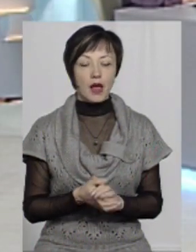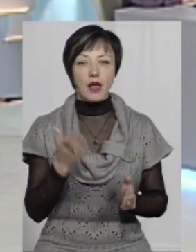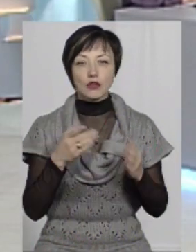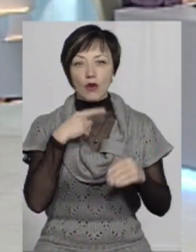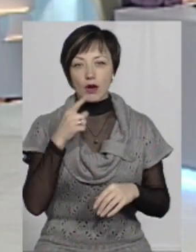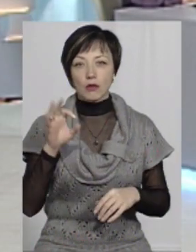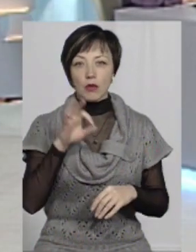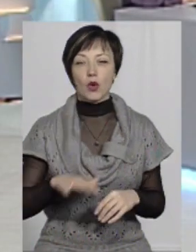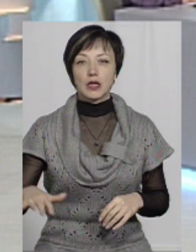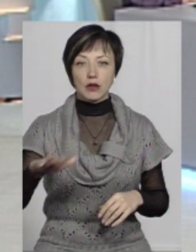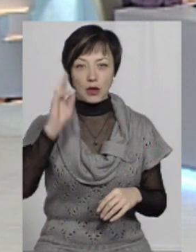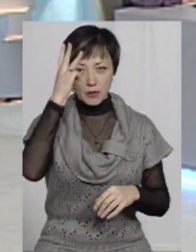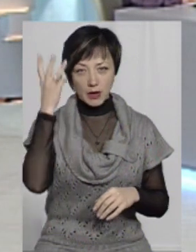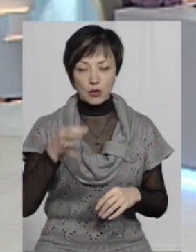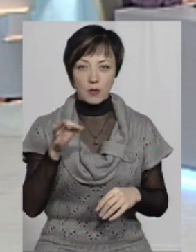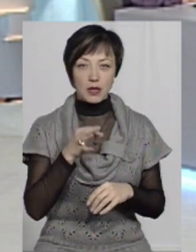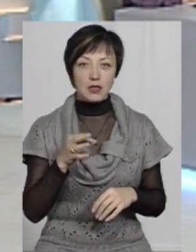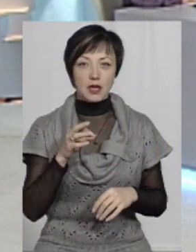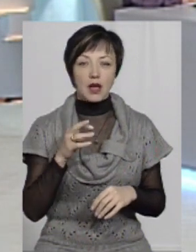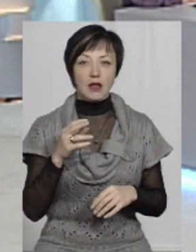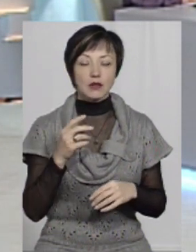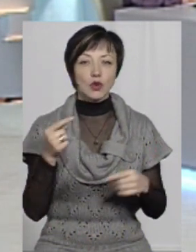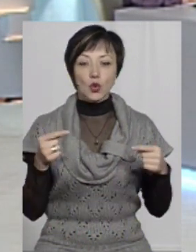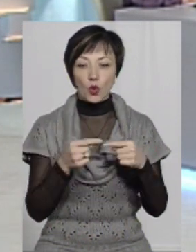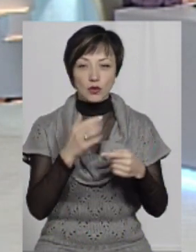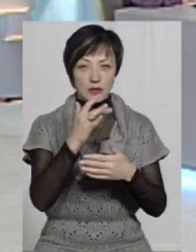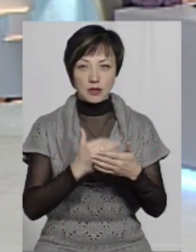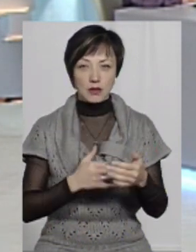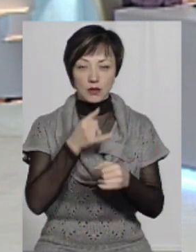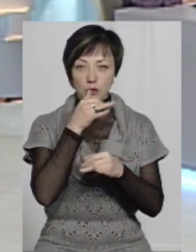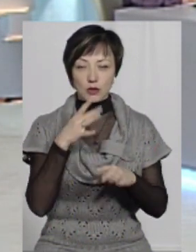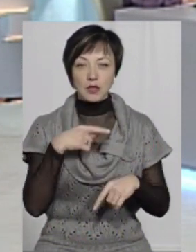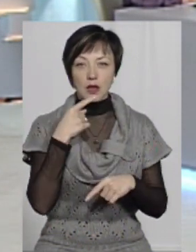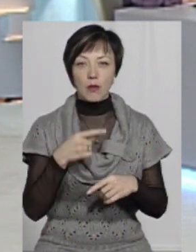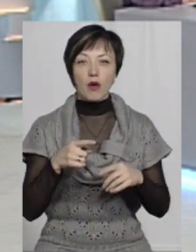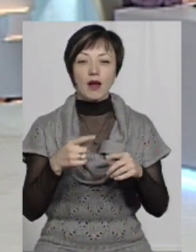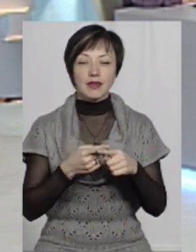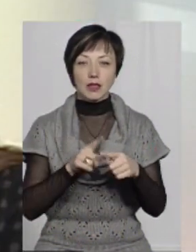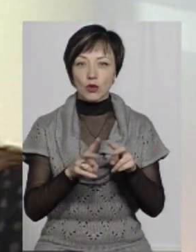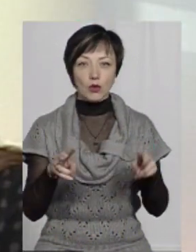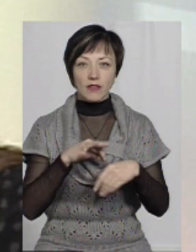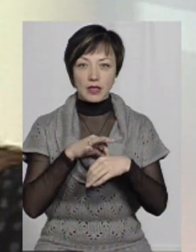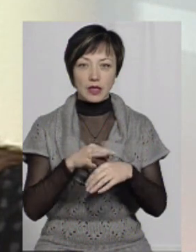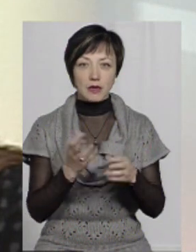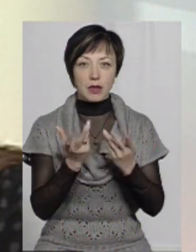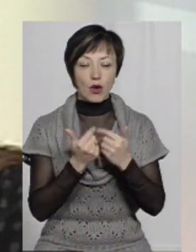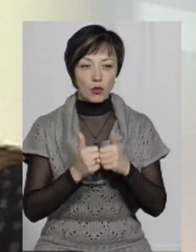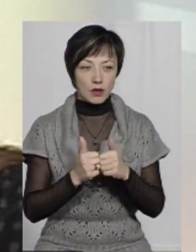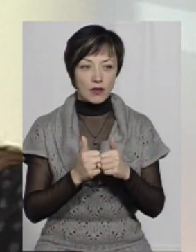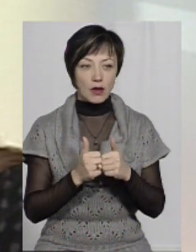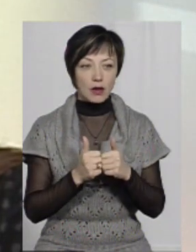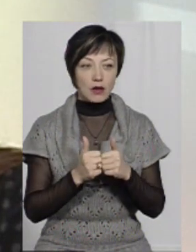територію Хмельницької області, то таку цифру назвати точно не можна, оскільки реєстр таких організацій, він, ну, ніхто не веде таких